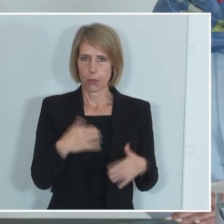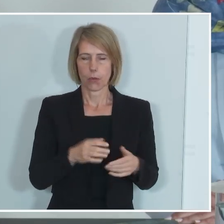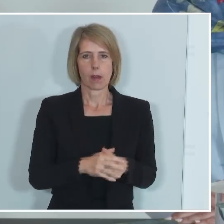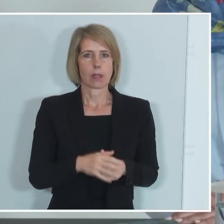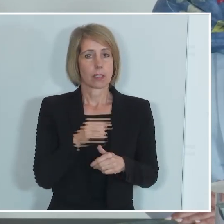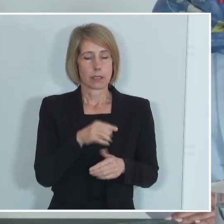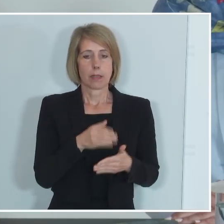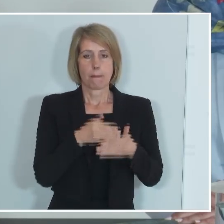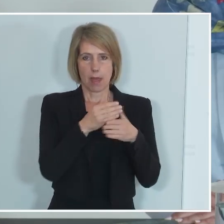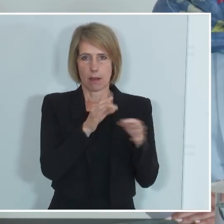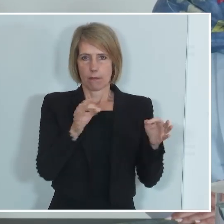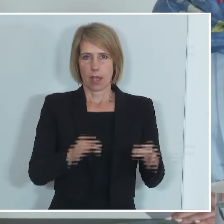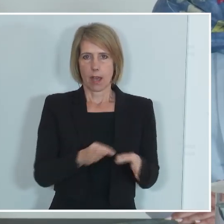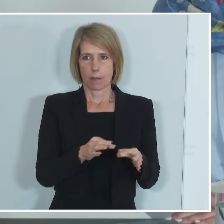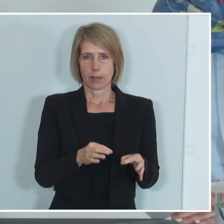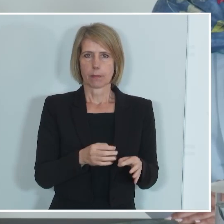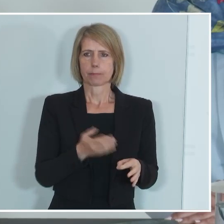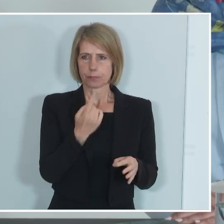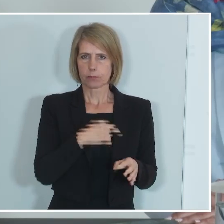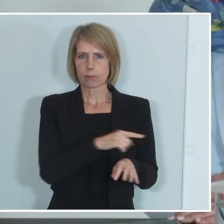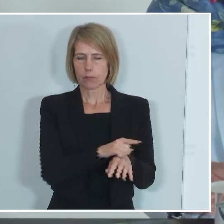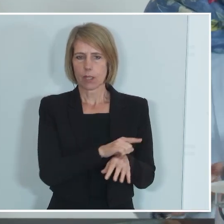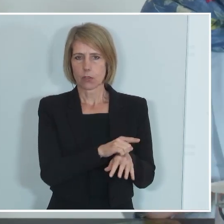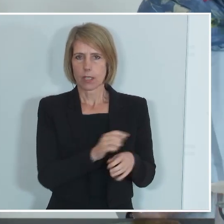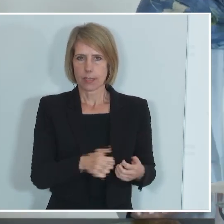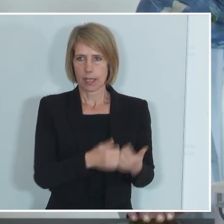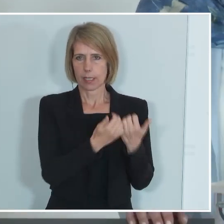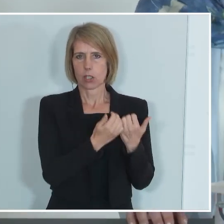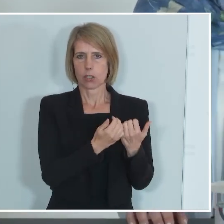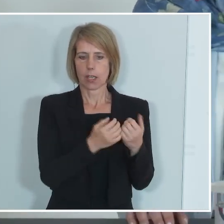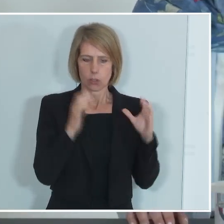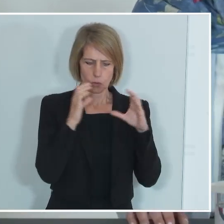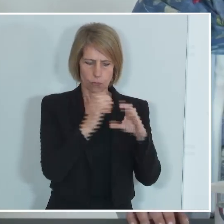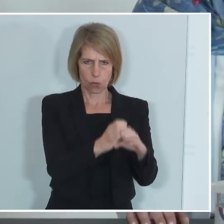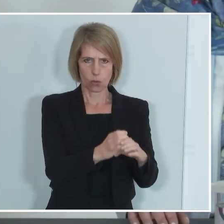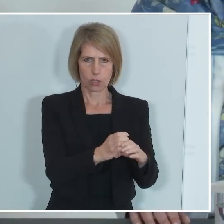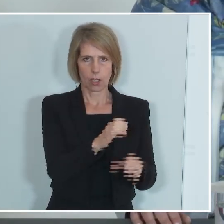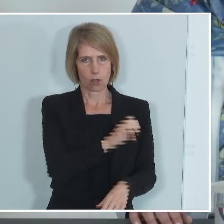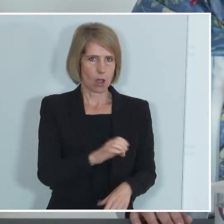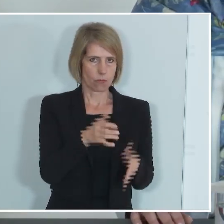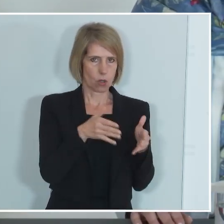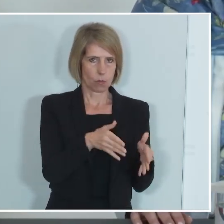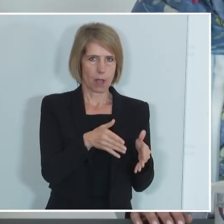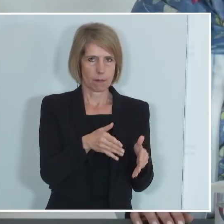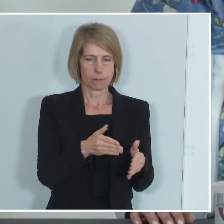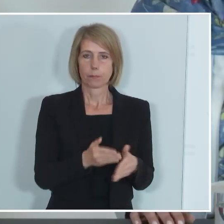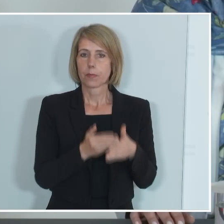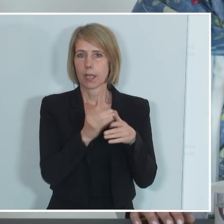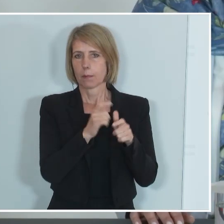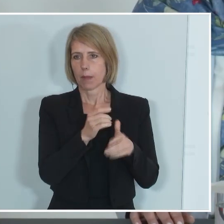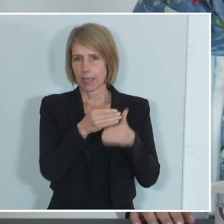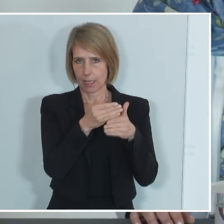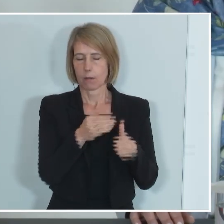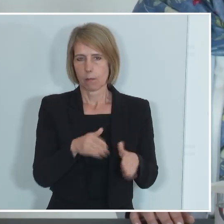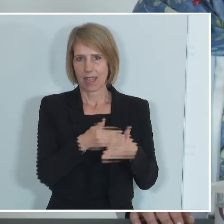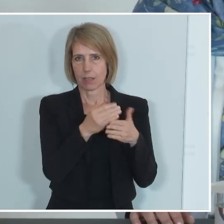Zeit, wo es vor allem eine Fokussierung auf Europa gab und der Beihilferahmen sicherstellt,